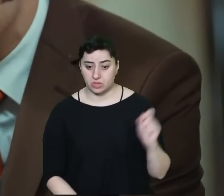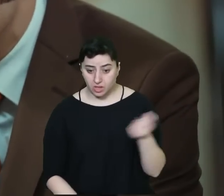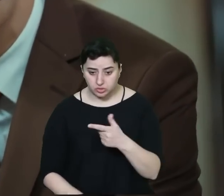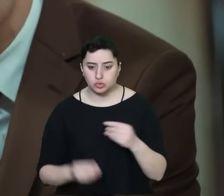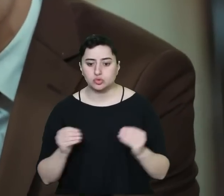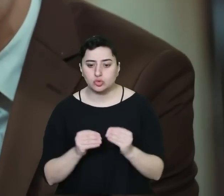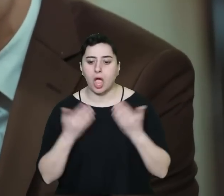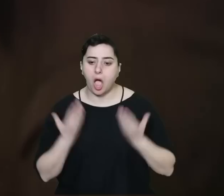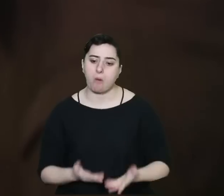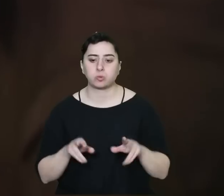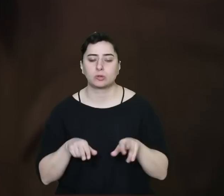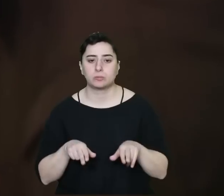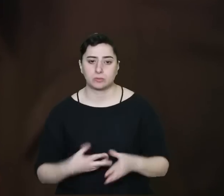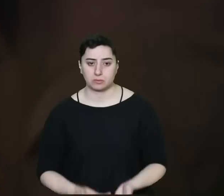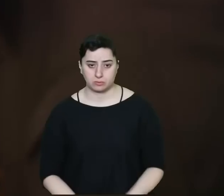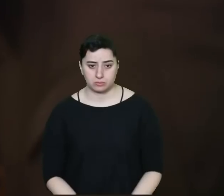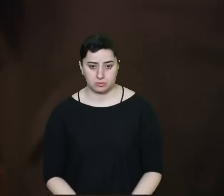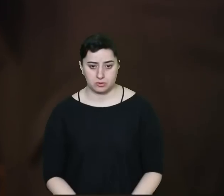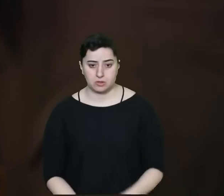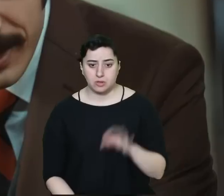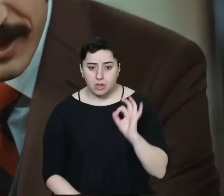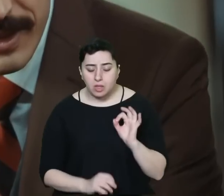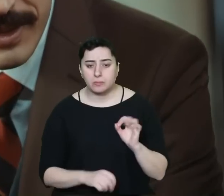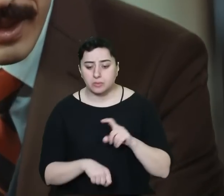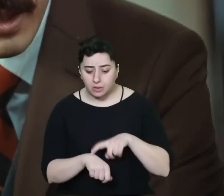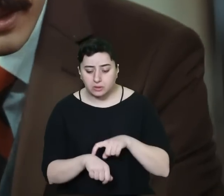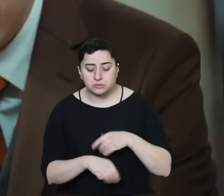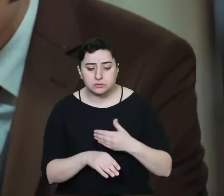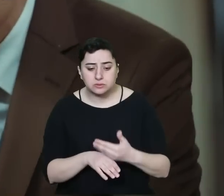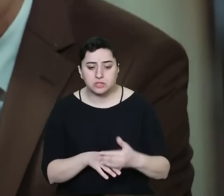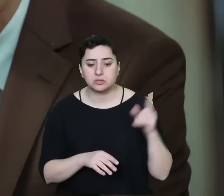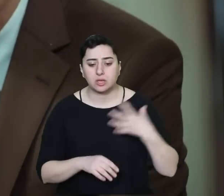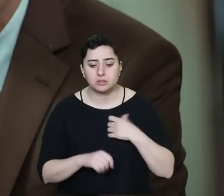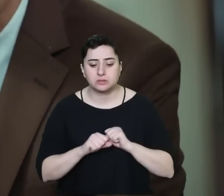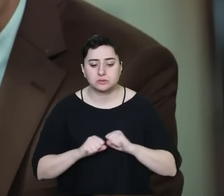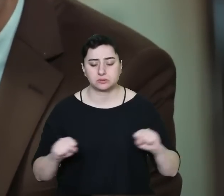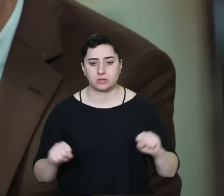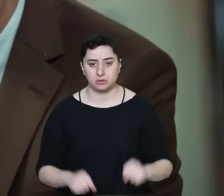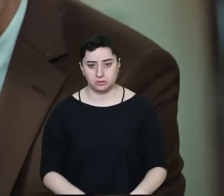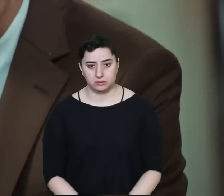Kaçtıkça suçlu durumuna düşüyor. Her geçen dakika hayatına zarar veriyor.